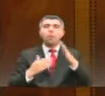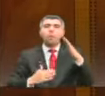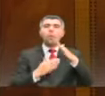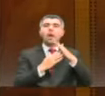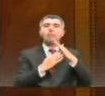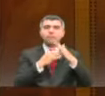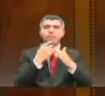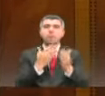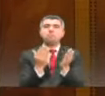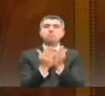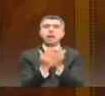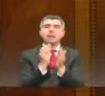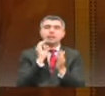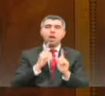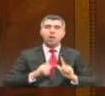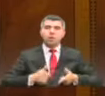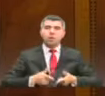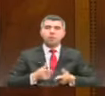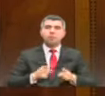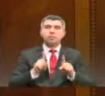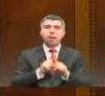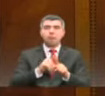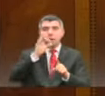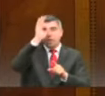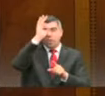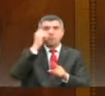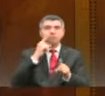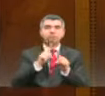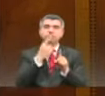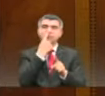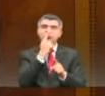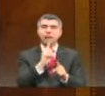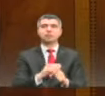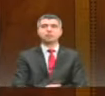محاربة ومعالجة ظاهرة الهدر الدراسي.